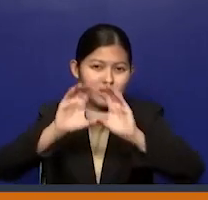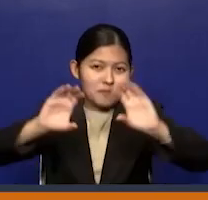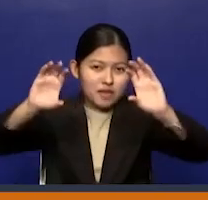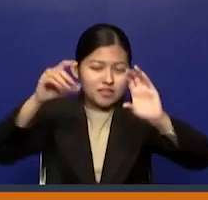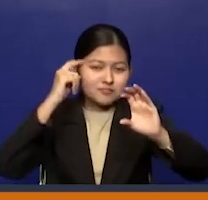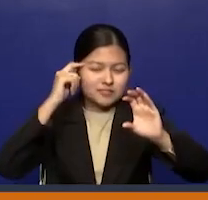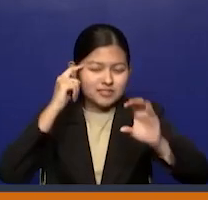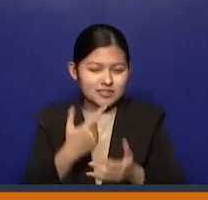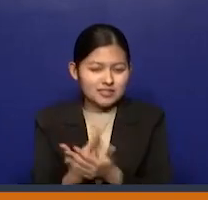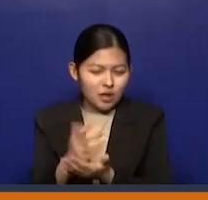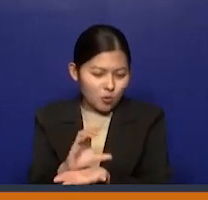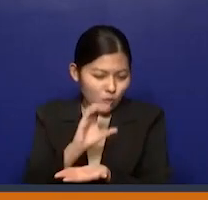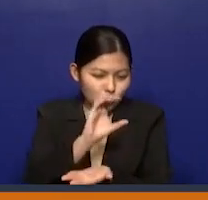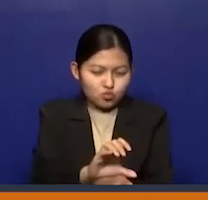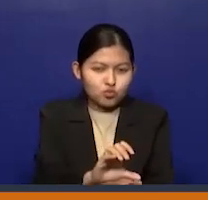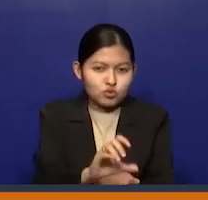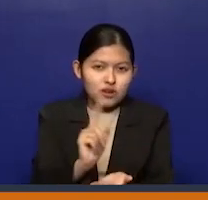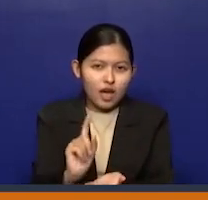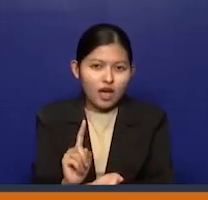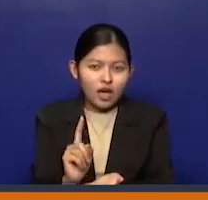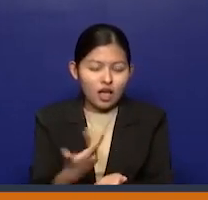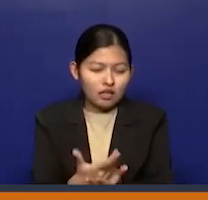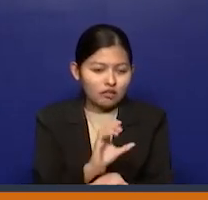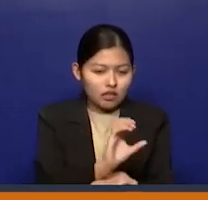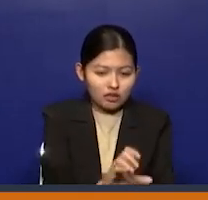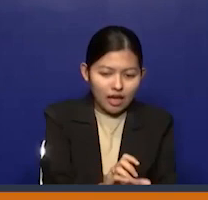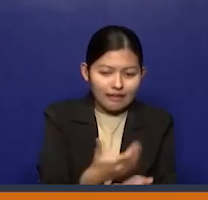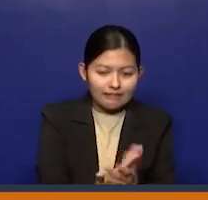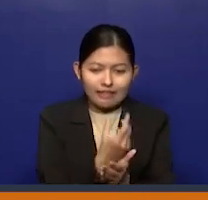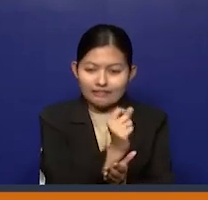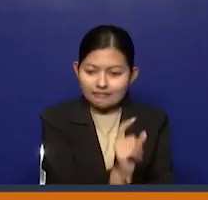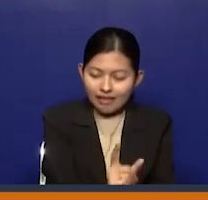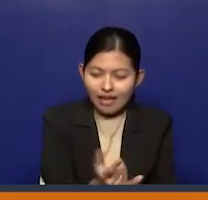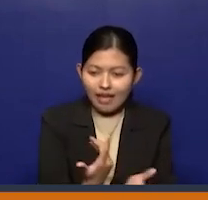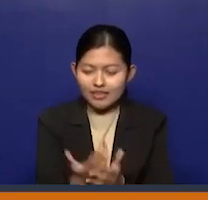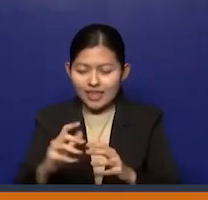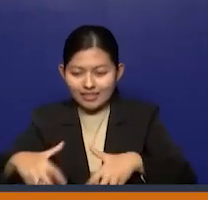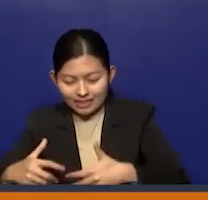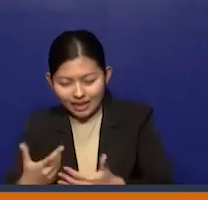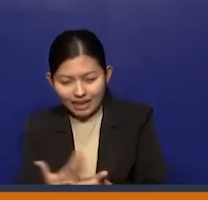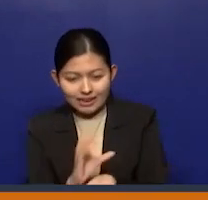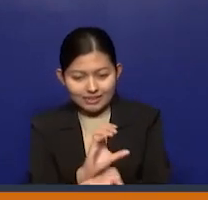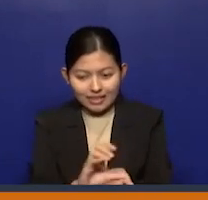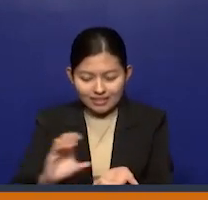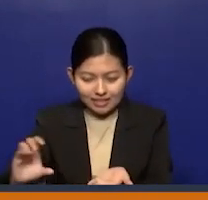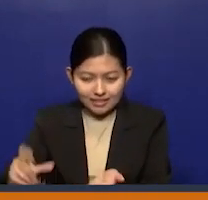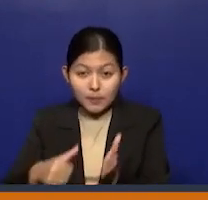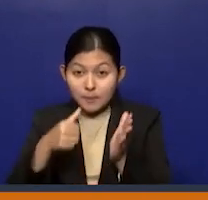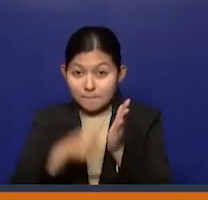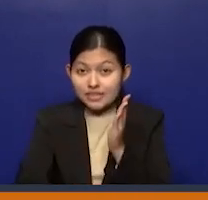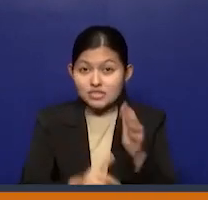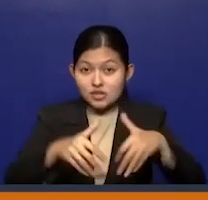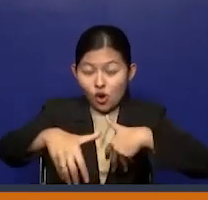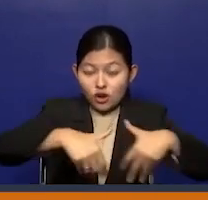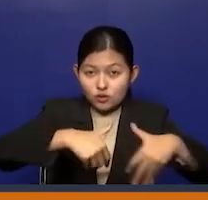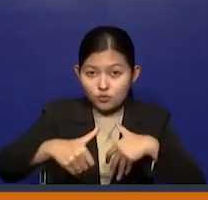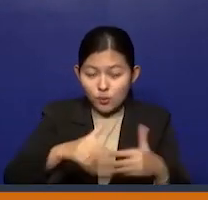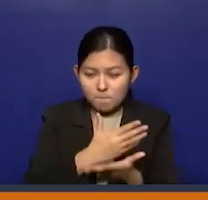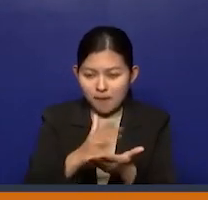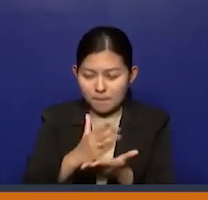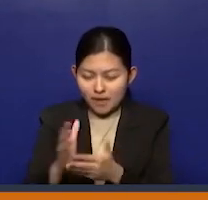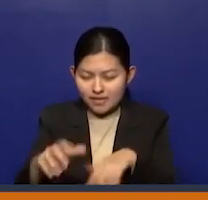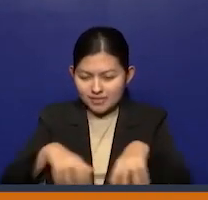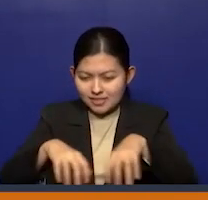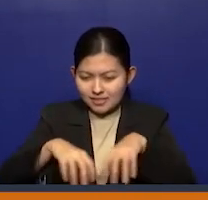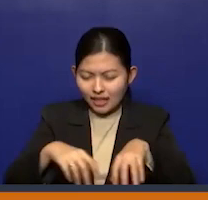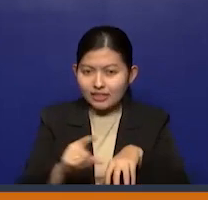ว่าจะลงทุนอย่างไรจะจับจ่ายใช้สอยอย่างไรนะคะจะใช้เม็ดเงินที่เป็นภาษีของประชาชนอย่างไรนะครับเพื่อ